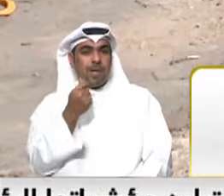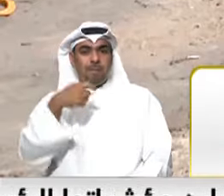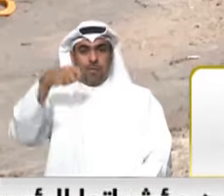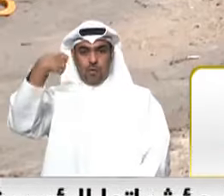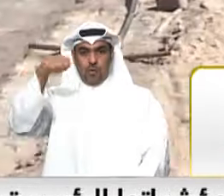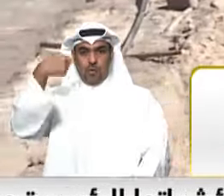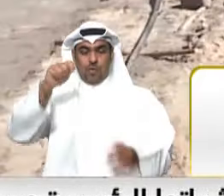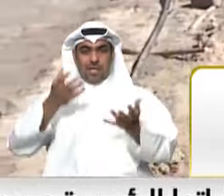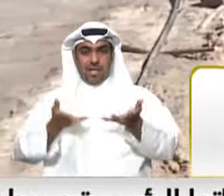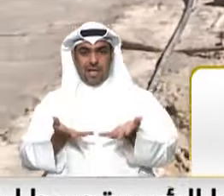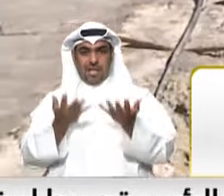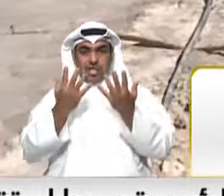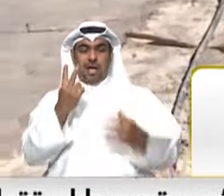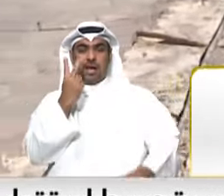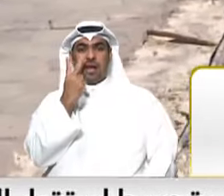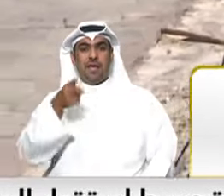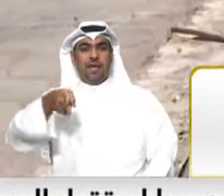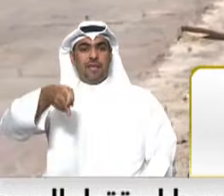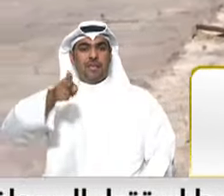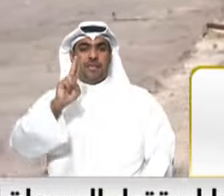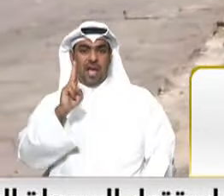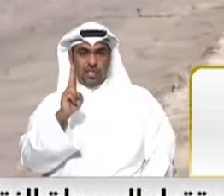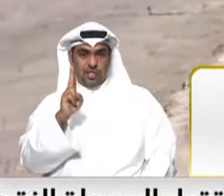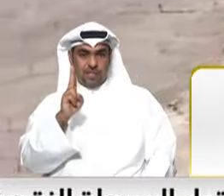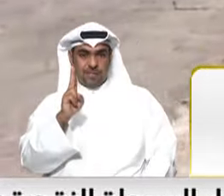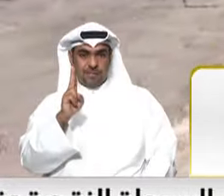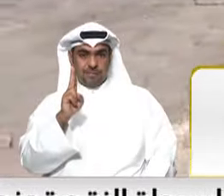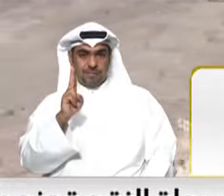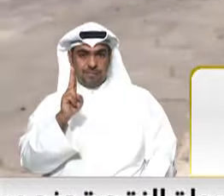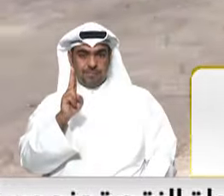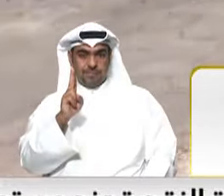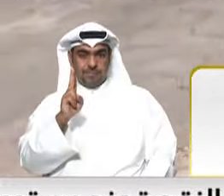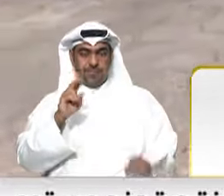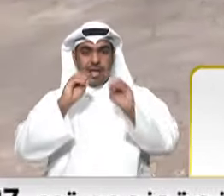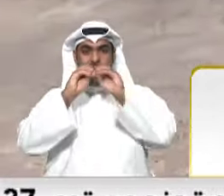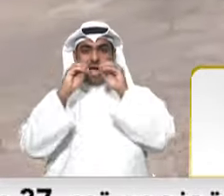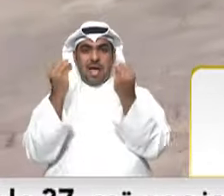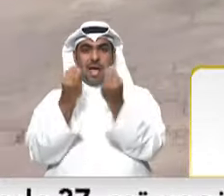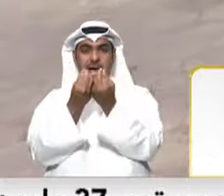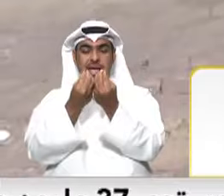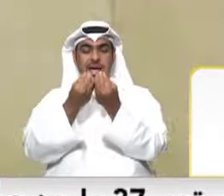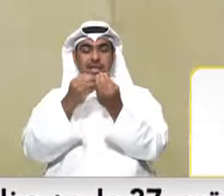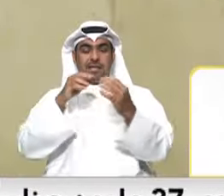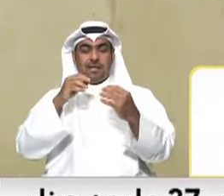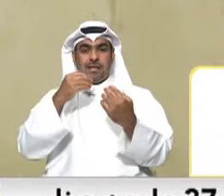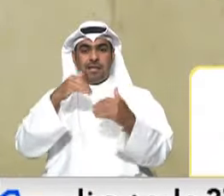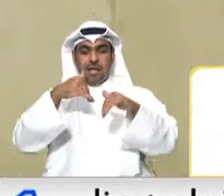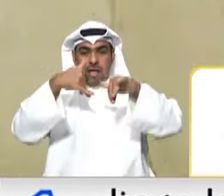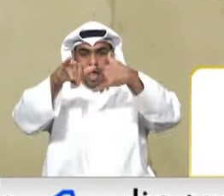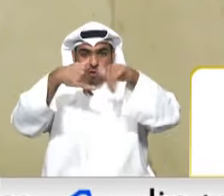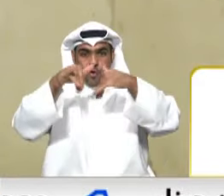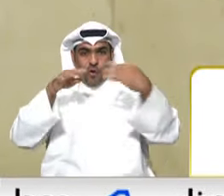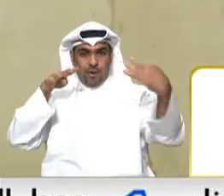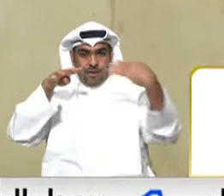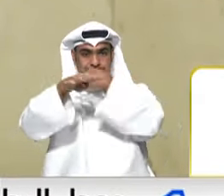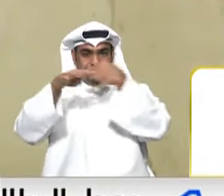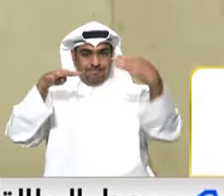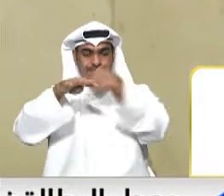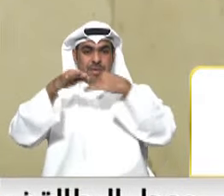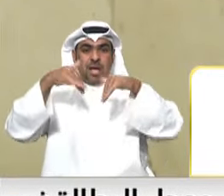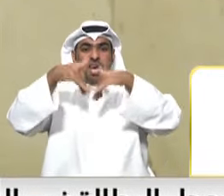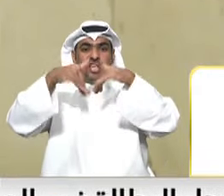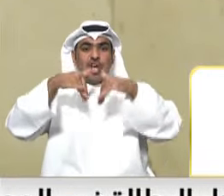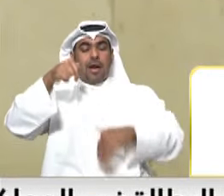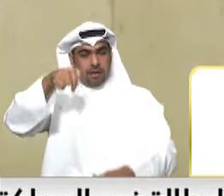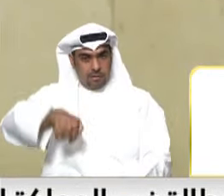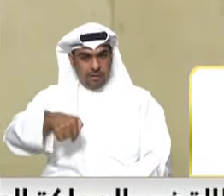محافظة عقدين، 6 عقود تابعة للإخوان في الهيئة العامة للطرق والنقل البري، أيضا لعمل صيانة لجميع الطرق